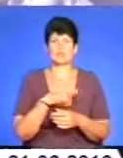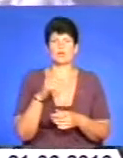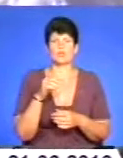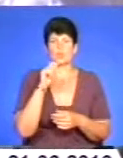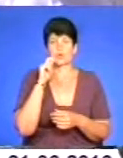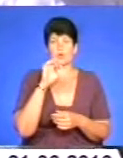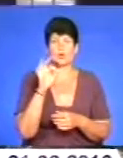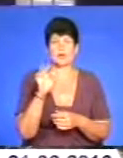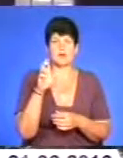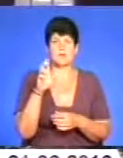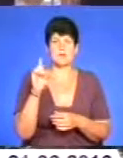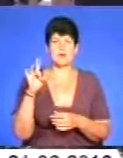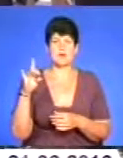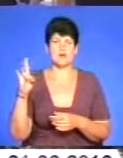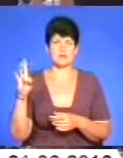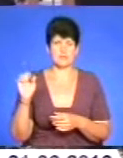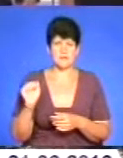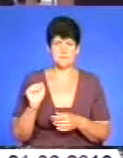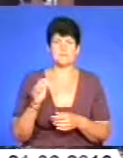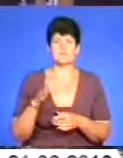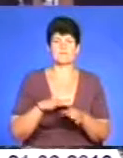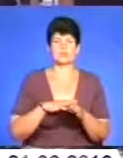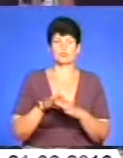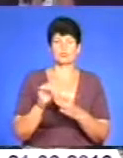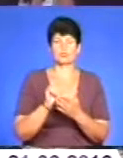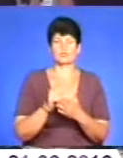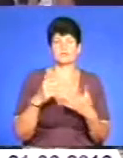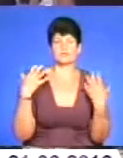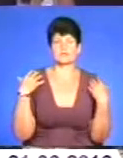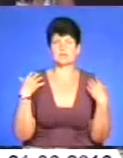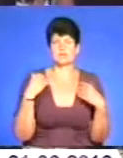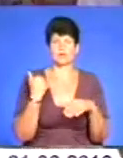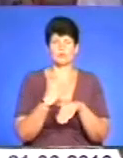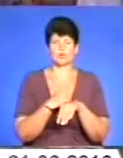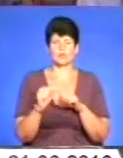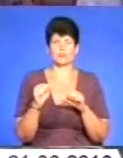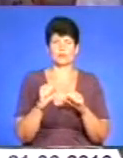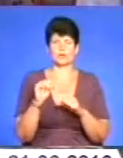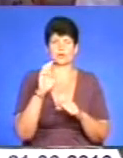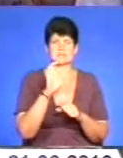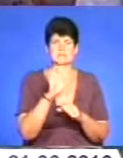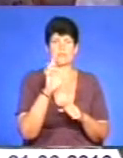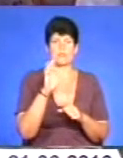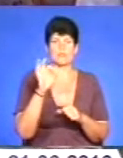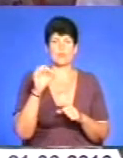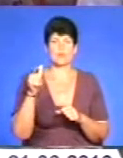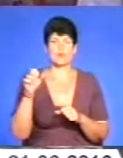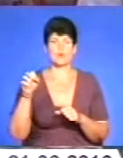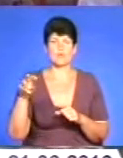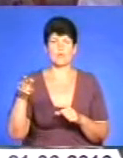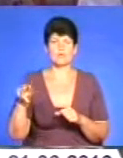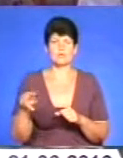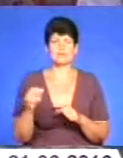чергування, автомобіль, і щоб по селах, які обслуговуємо, при поступленні повідомлення могли швидко зреагувати і